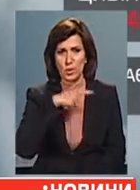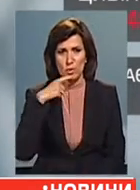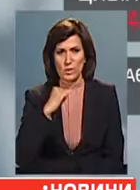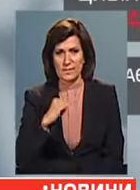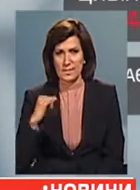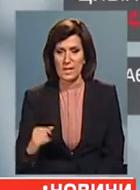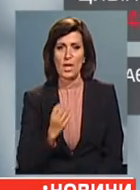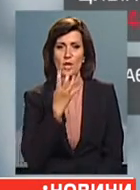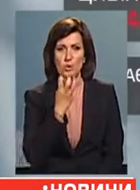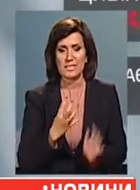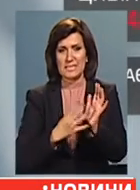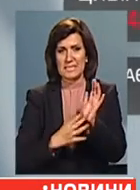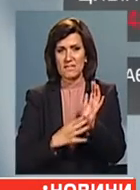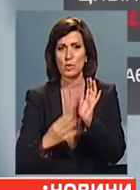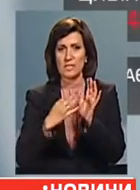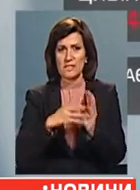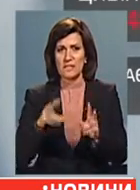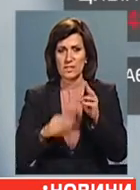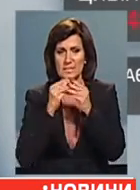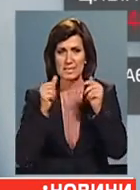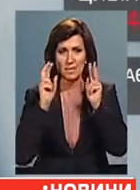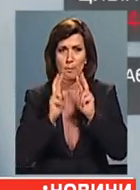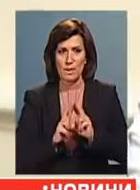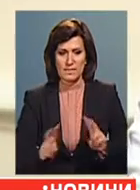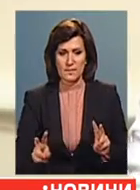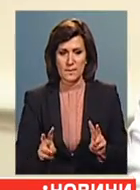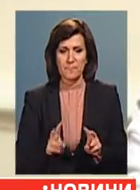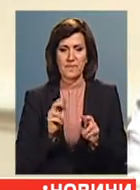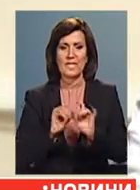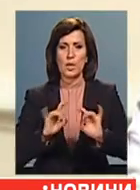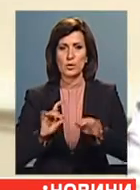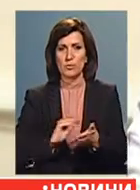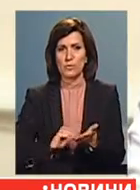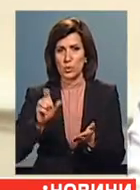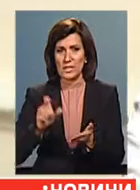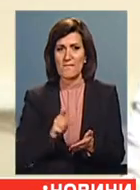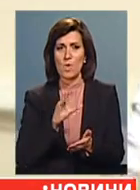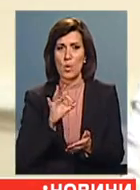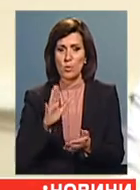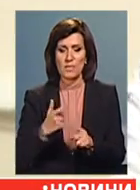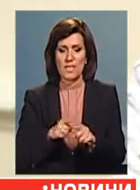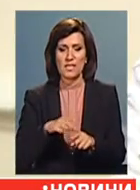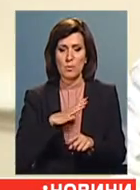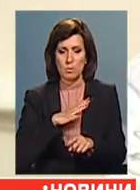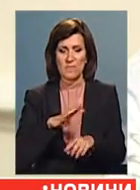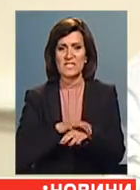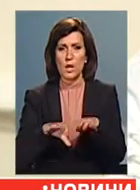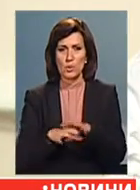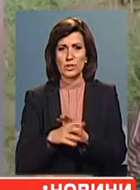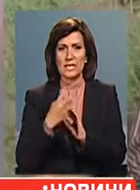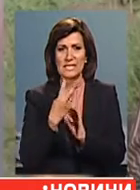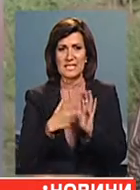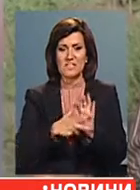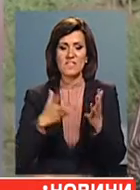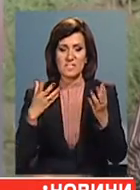Росії, а 499 вважаються зниклими безвісті. Як розповів журналіст Євген Воробйов, який був у заручниках